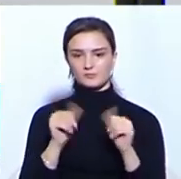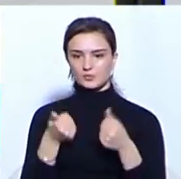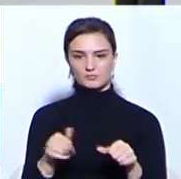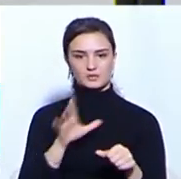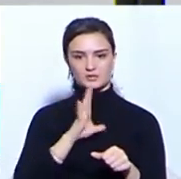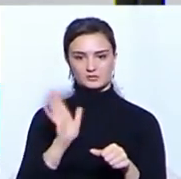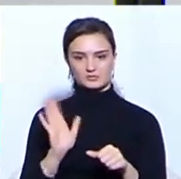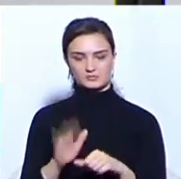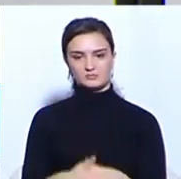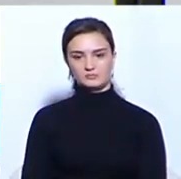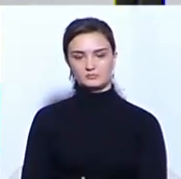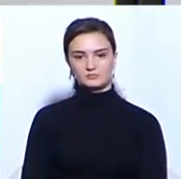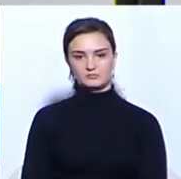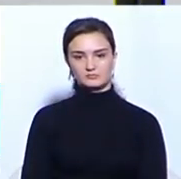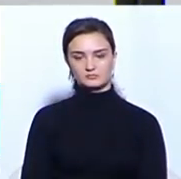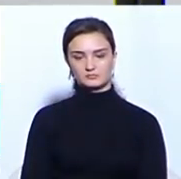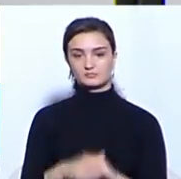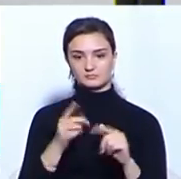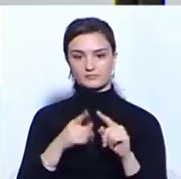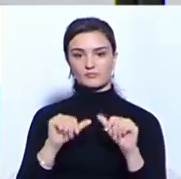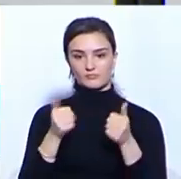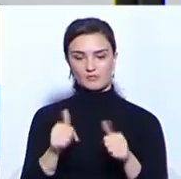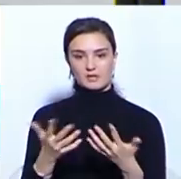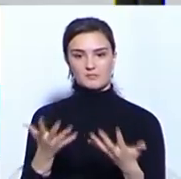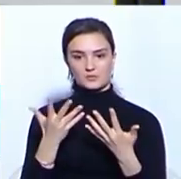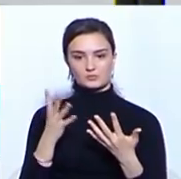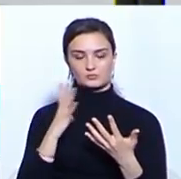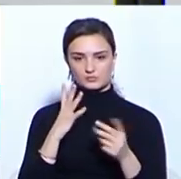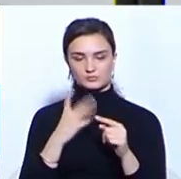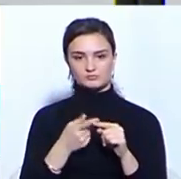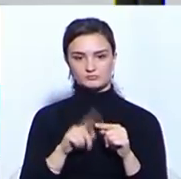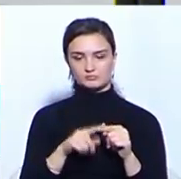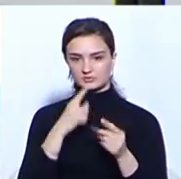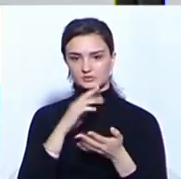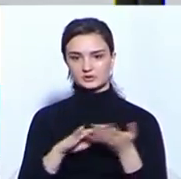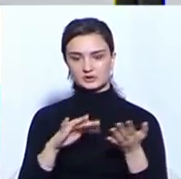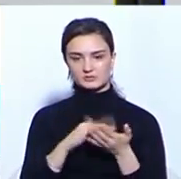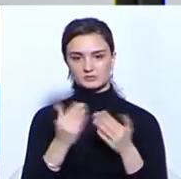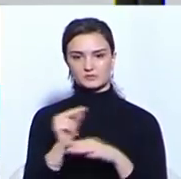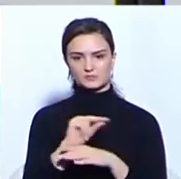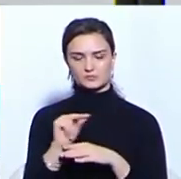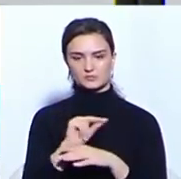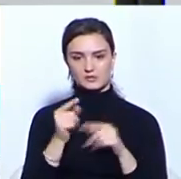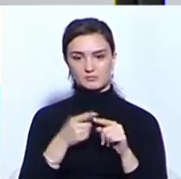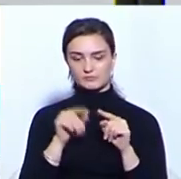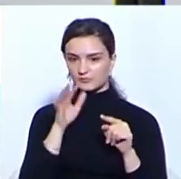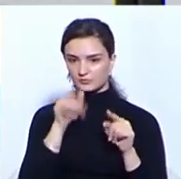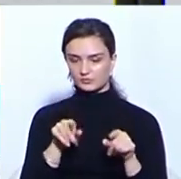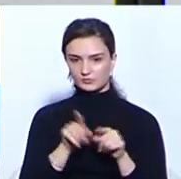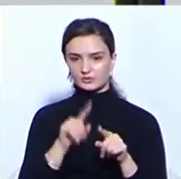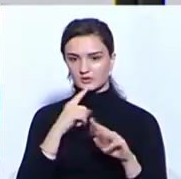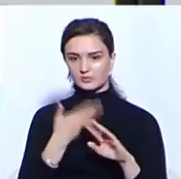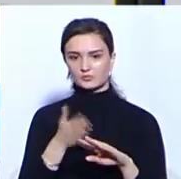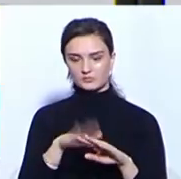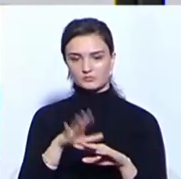არსებობს. რამდენადაც ეს მეთოდი ეფექტური იყო, ვთქვათ, აი სისხლდენების სამკურნალო თავმედროს, ცით